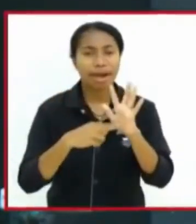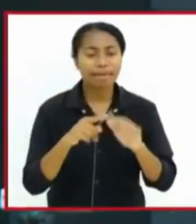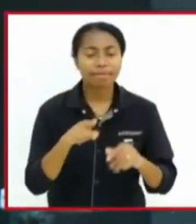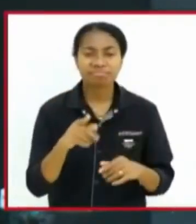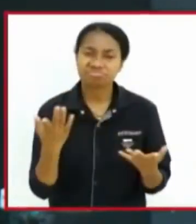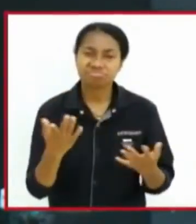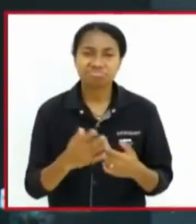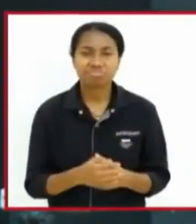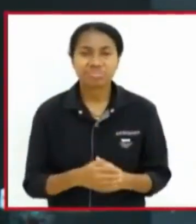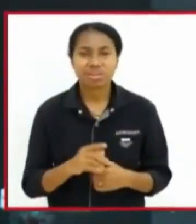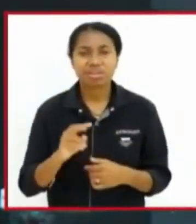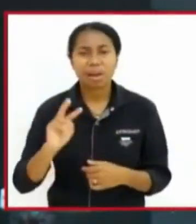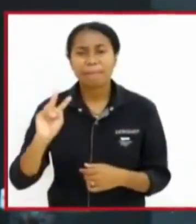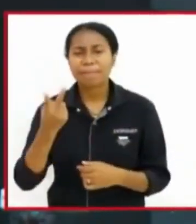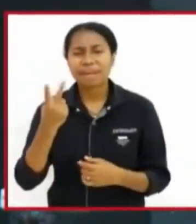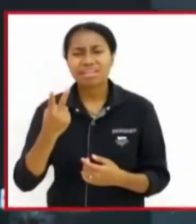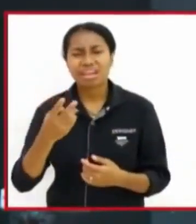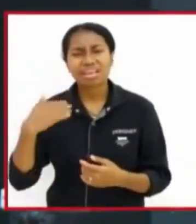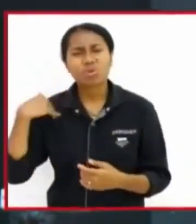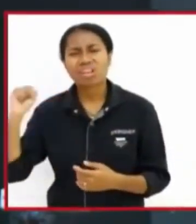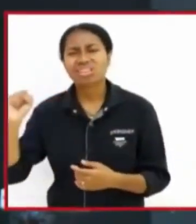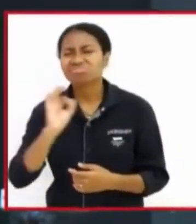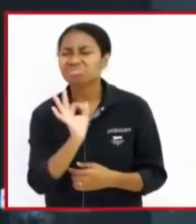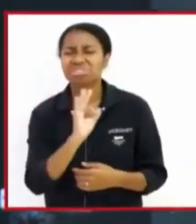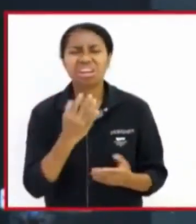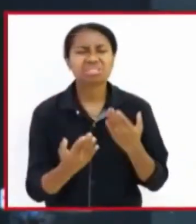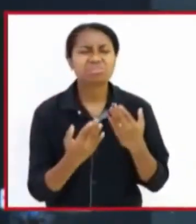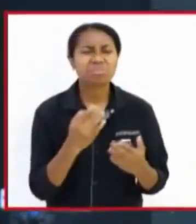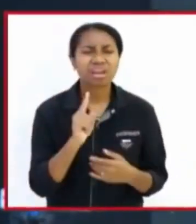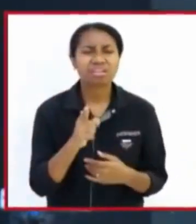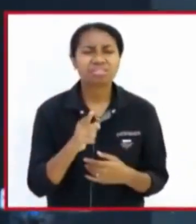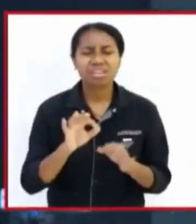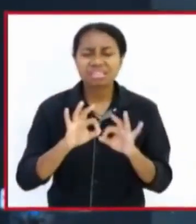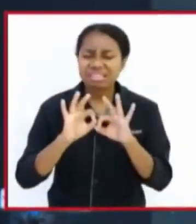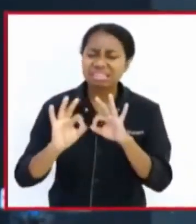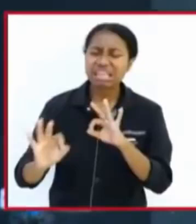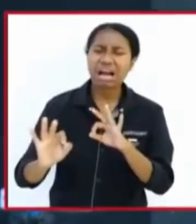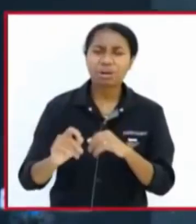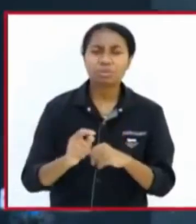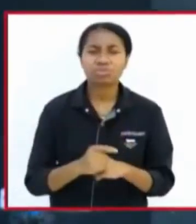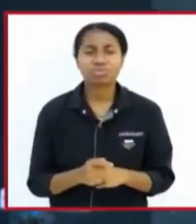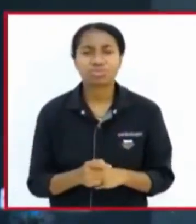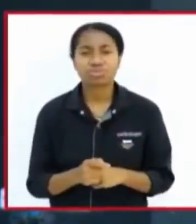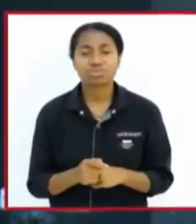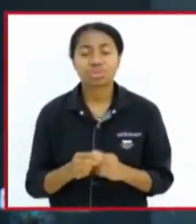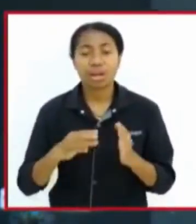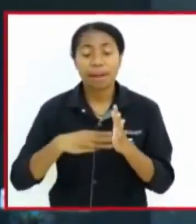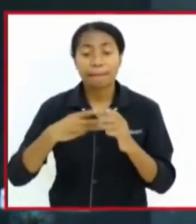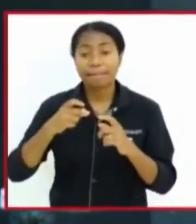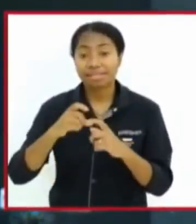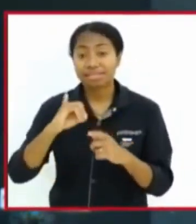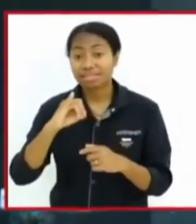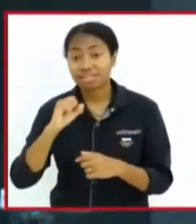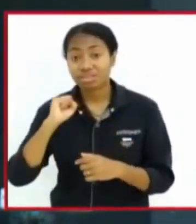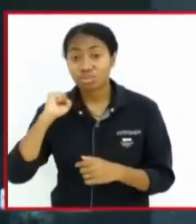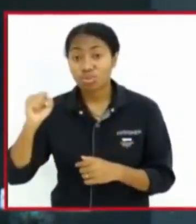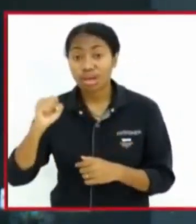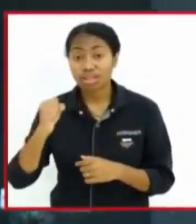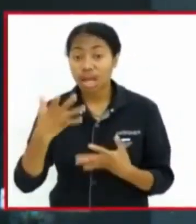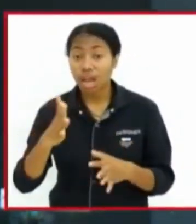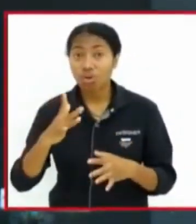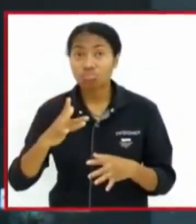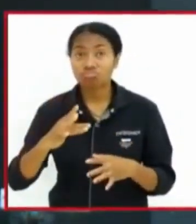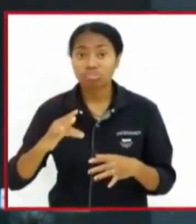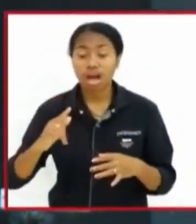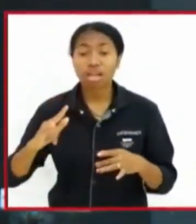perbandingan kekuatan tidak seberapa mereka jauh perjalanan lebih hebat Mesir itu paling kuat dari sisi angkatan